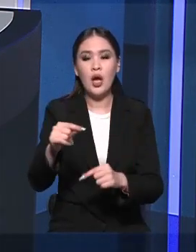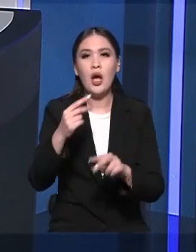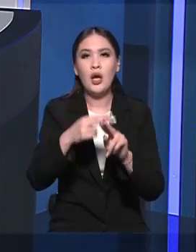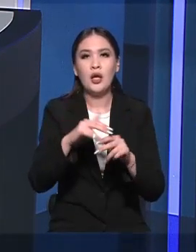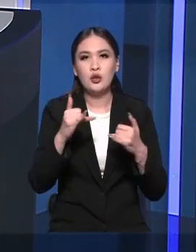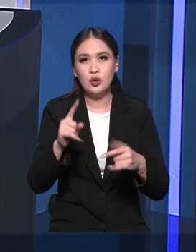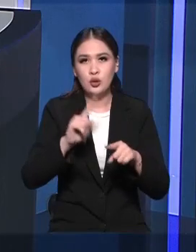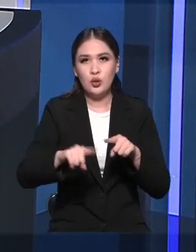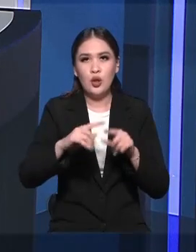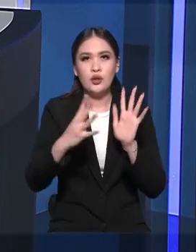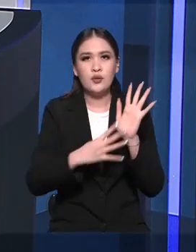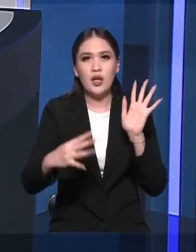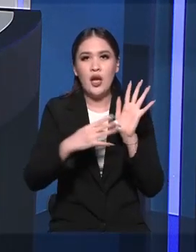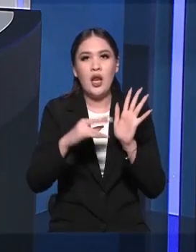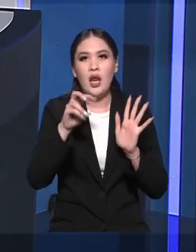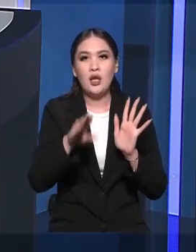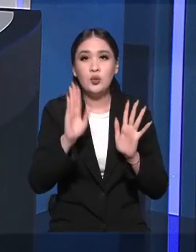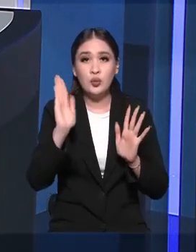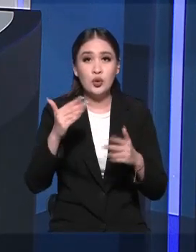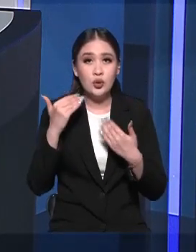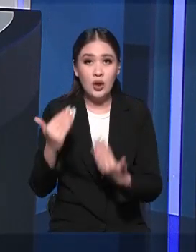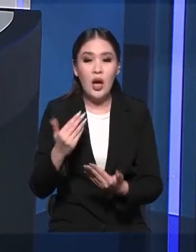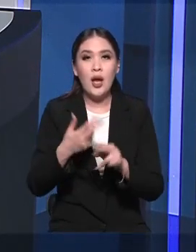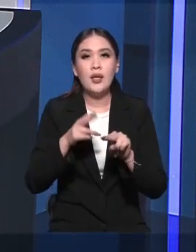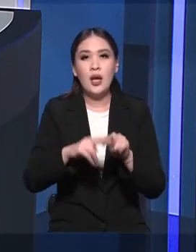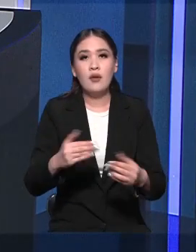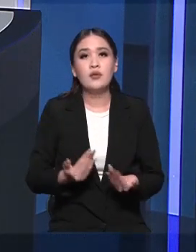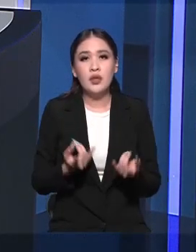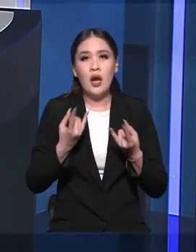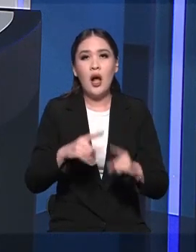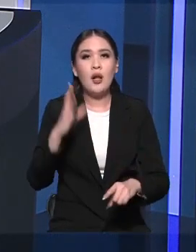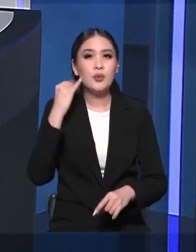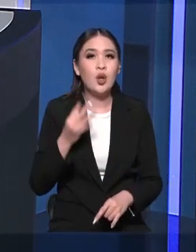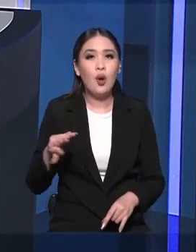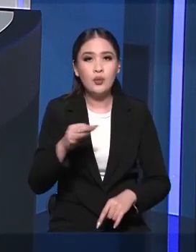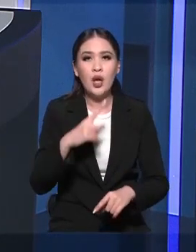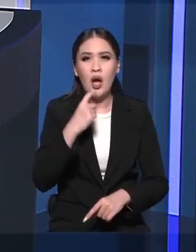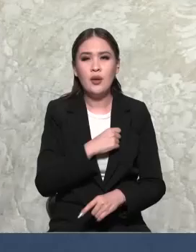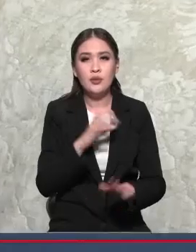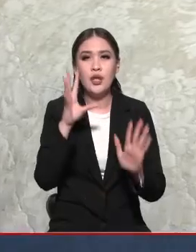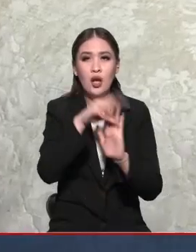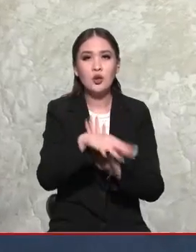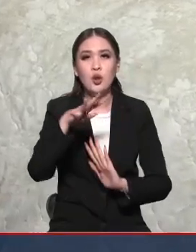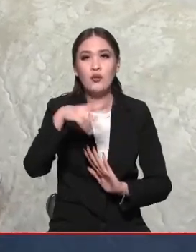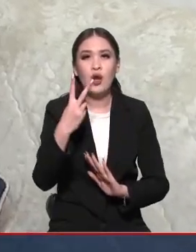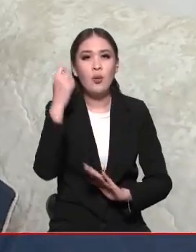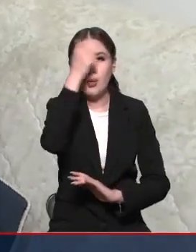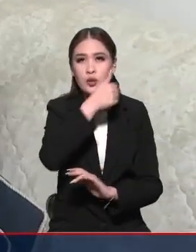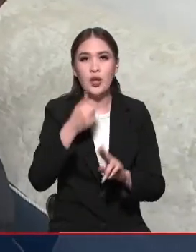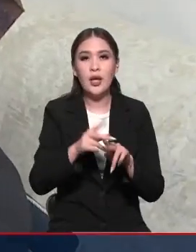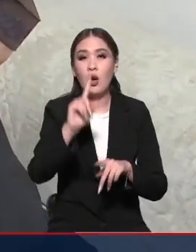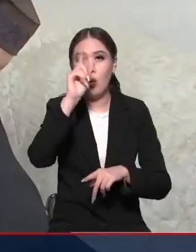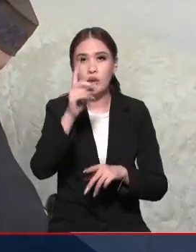отмечает свое 99-летие. Он родился в селе Самен Алматинской области, вступил в армейские ряды в 42-м и уже через